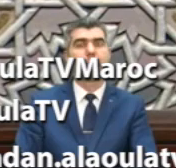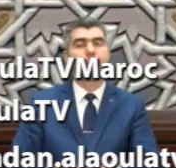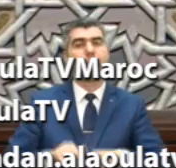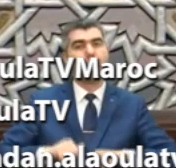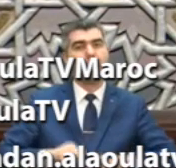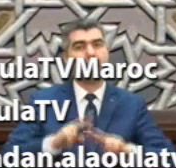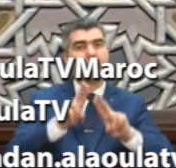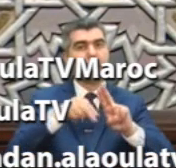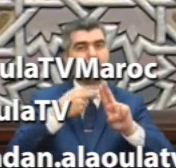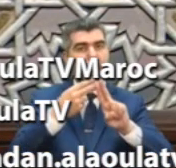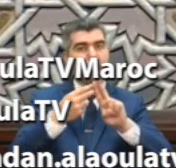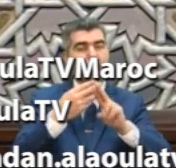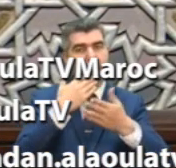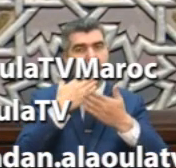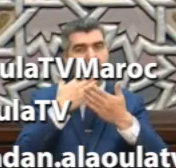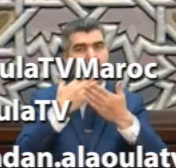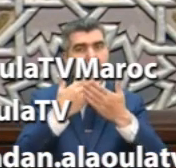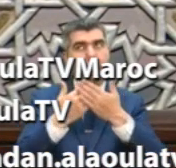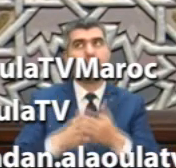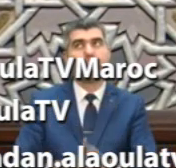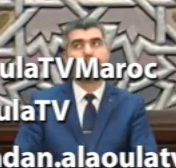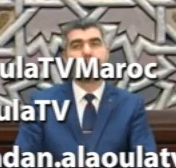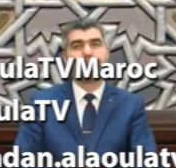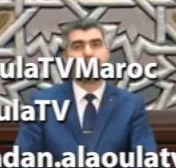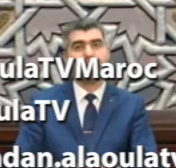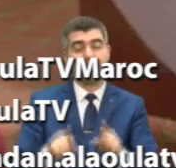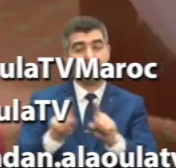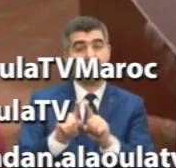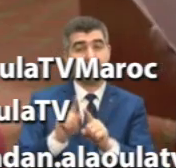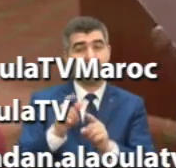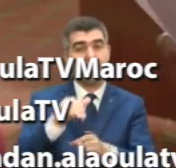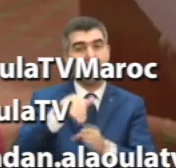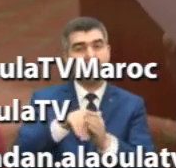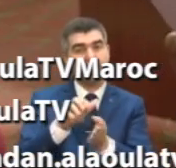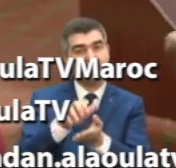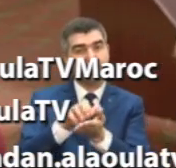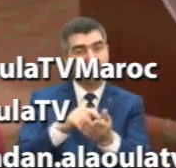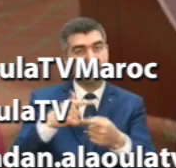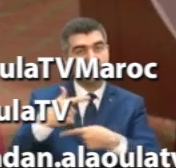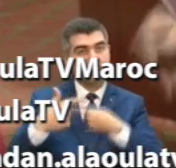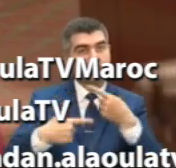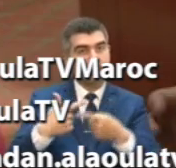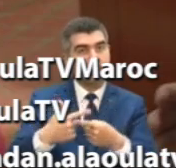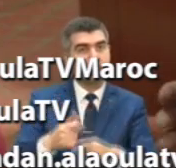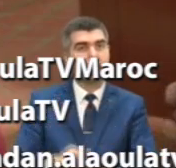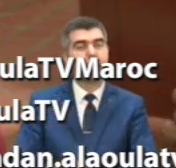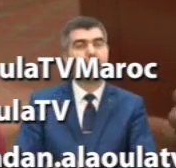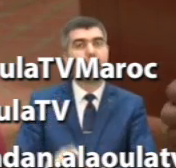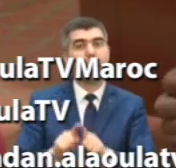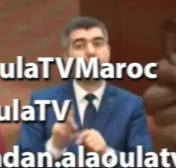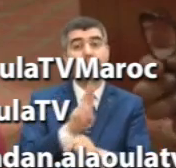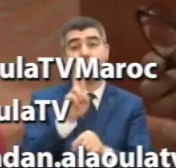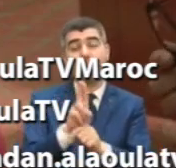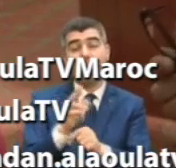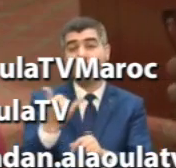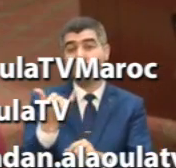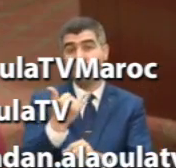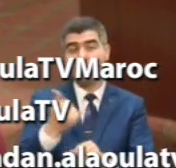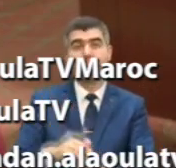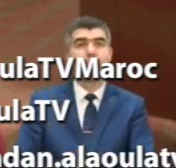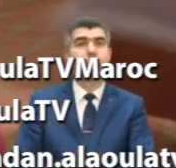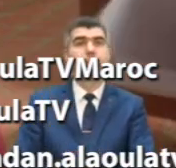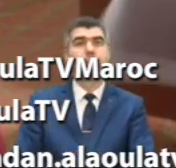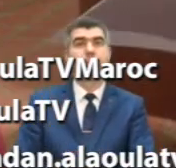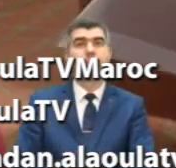شكرا جزيلا لفريق الأصالة والمعاصرة على إثارة هذا الموضوع، وهذا